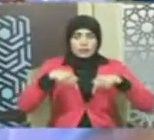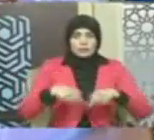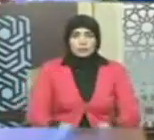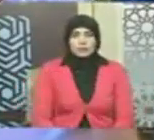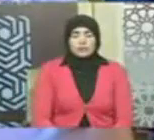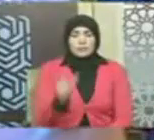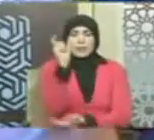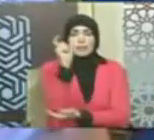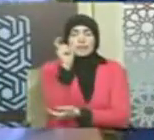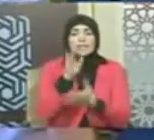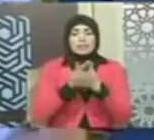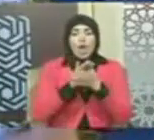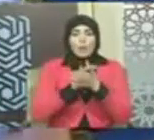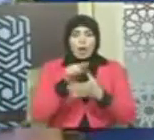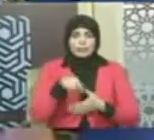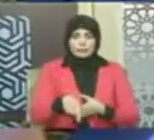من مسجد الصحابة،